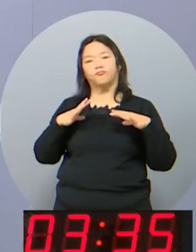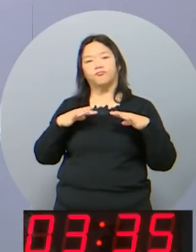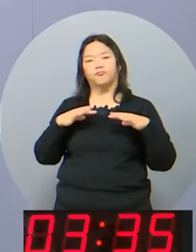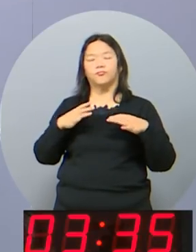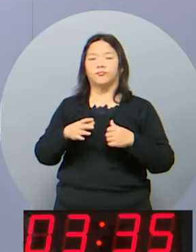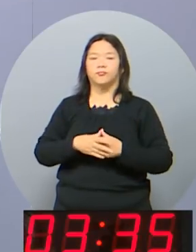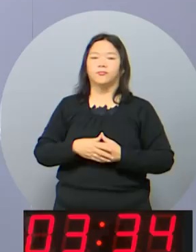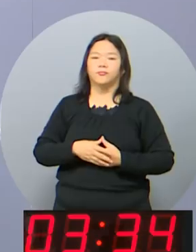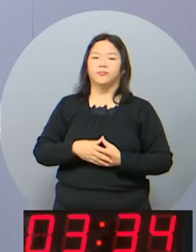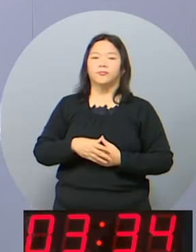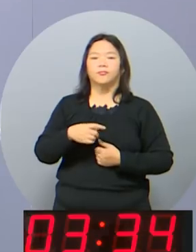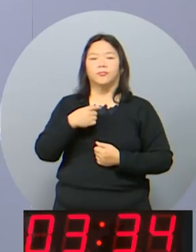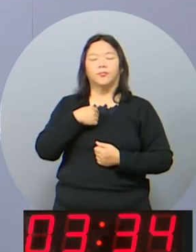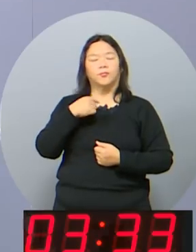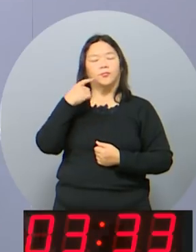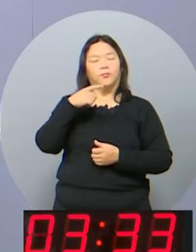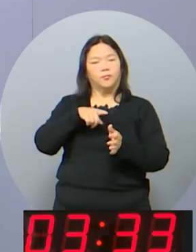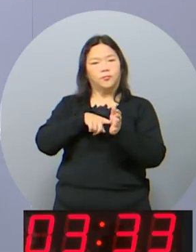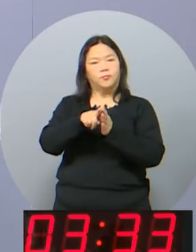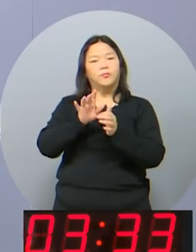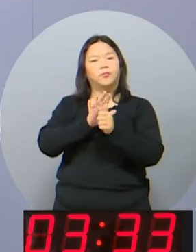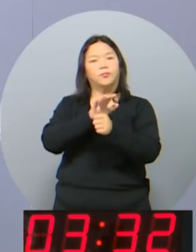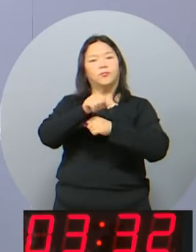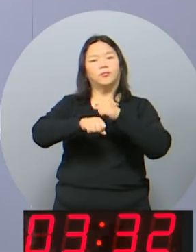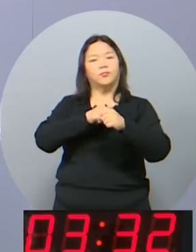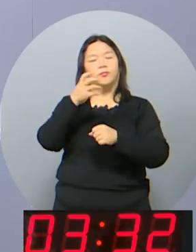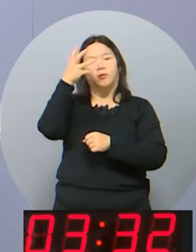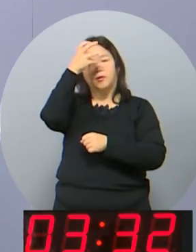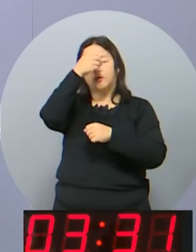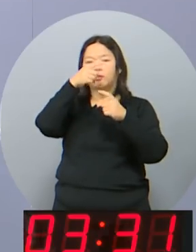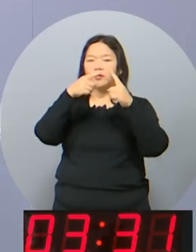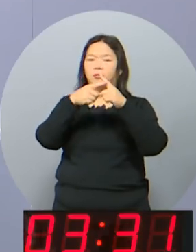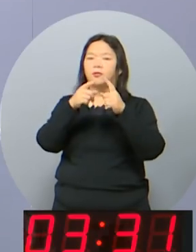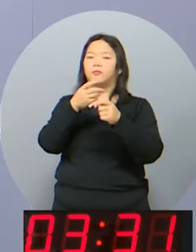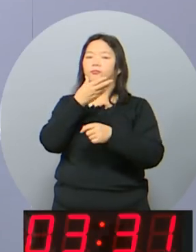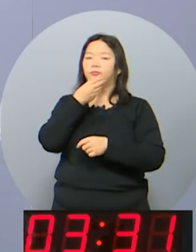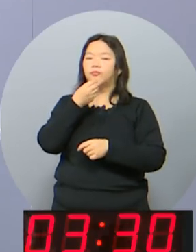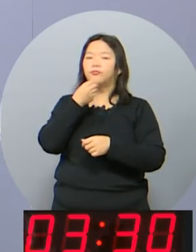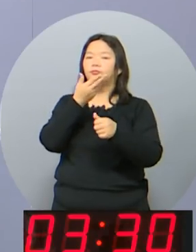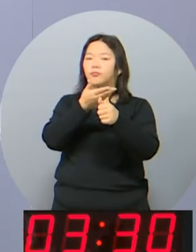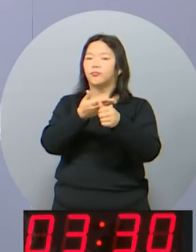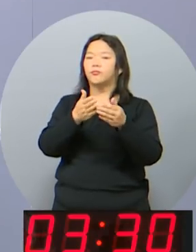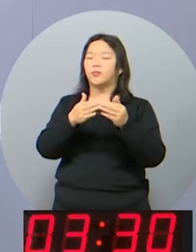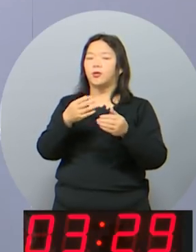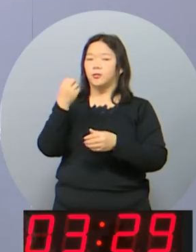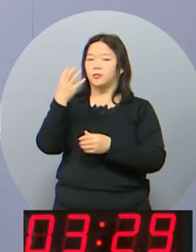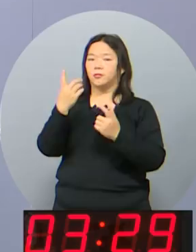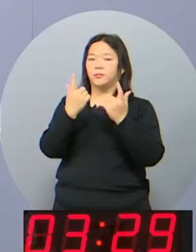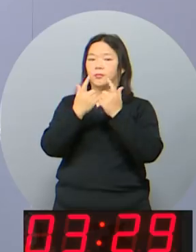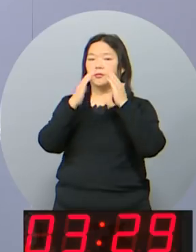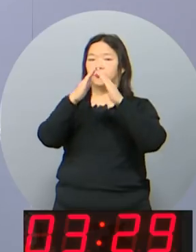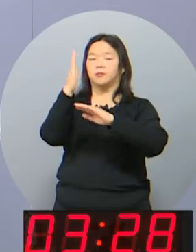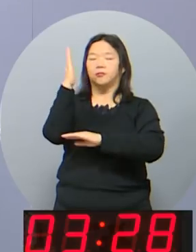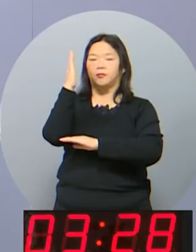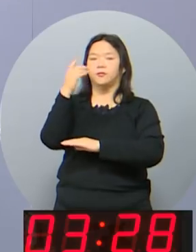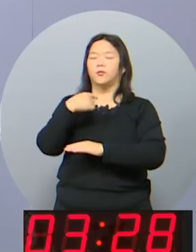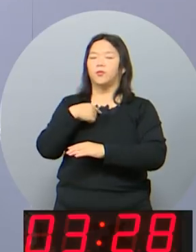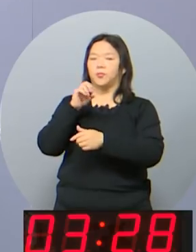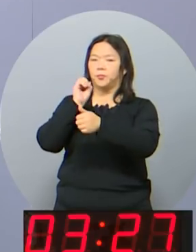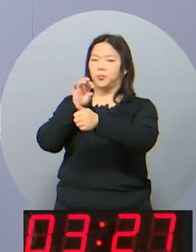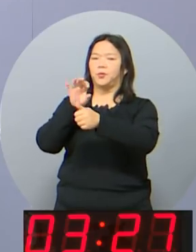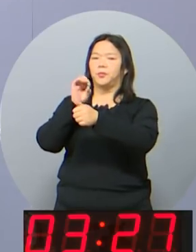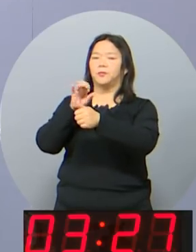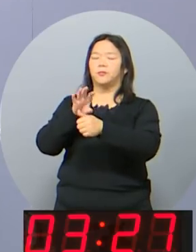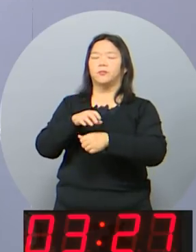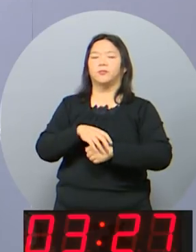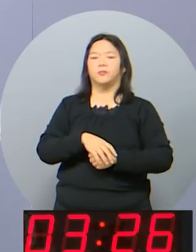我一直推动我们老人的一个福利，在新北市政府我一直建议